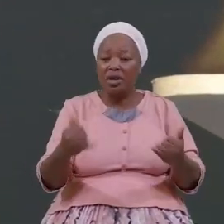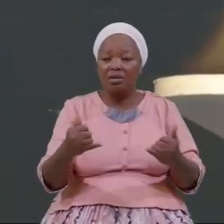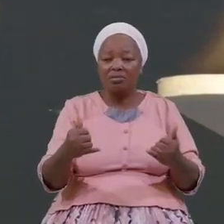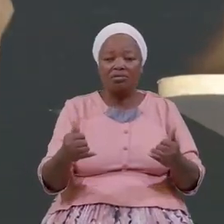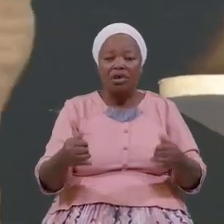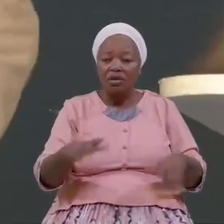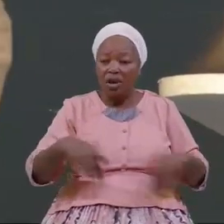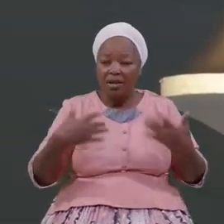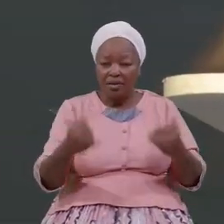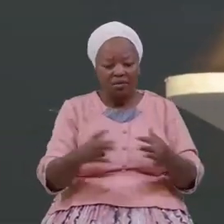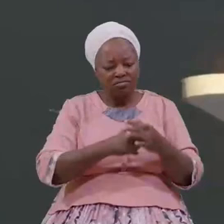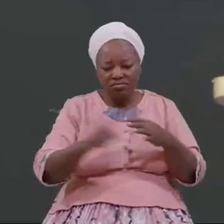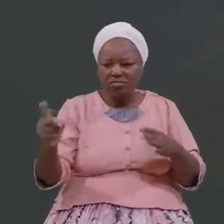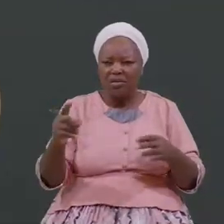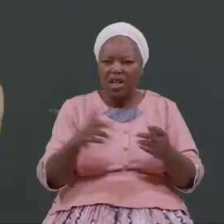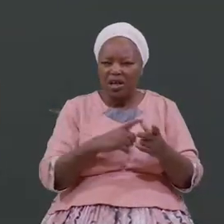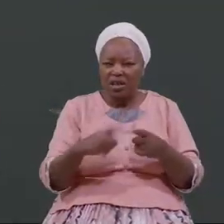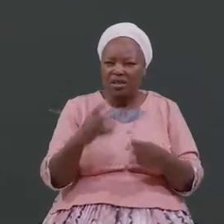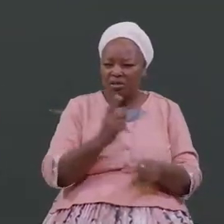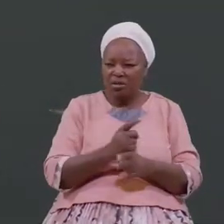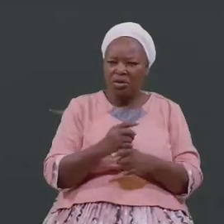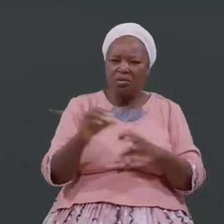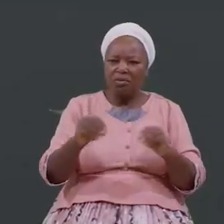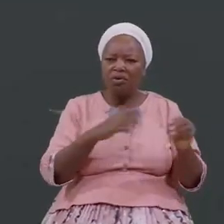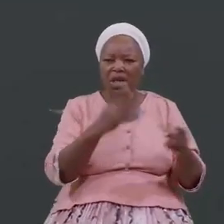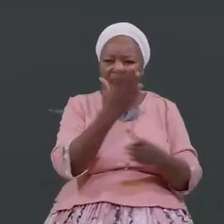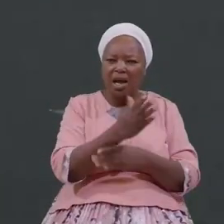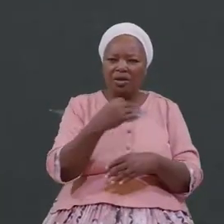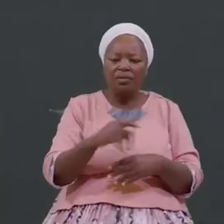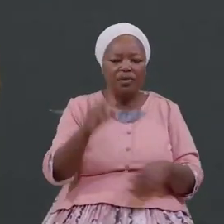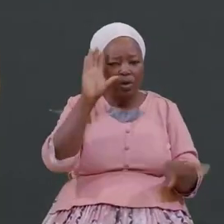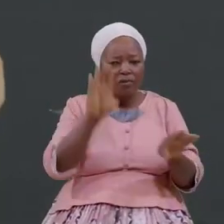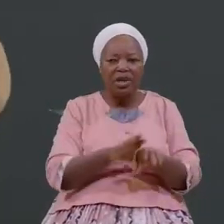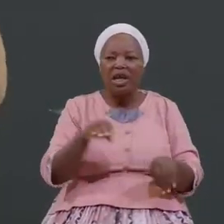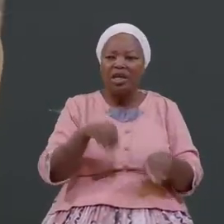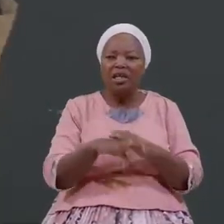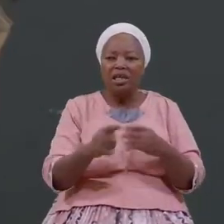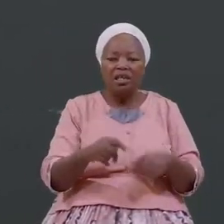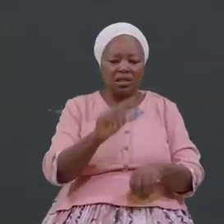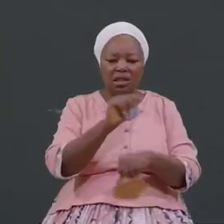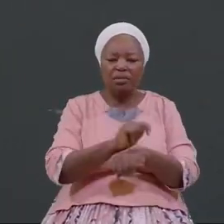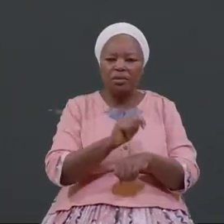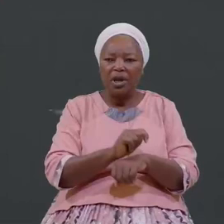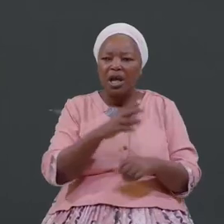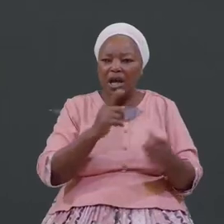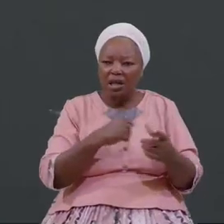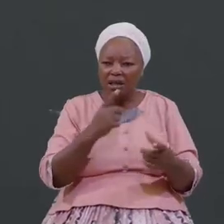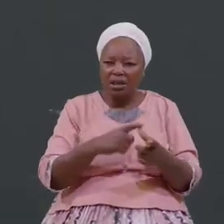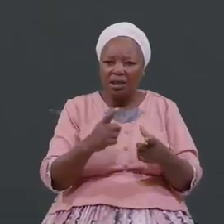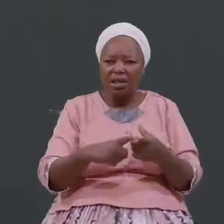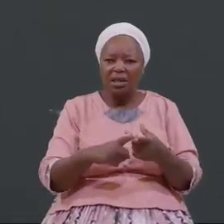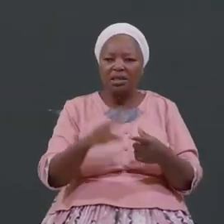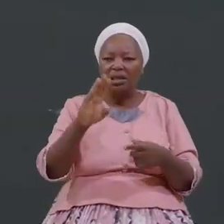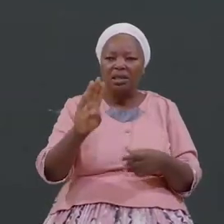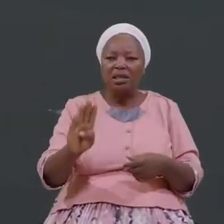béni quand je vois que l'arche de l'Alliance est mise là-bas dans